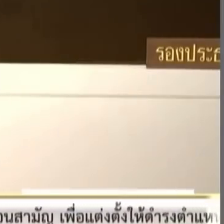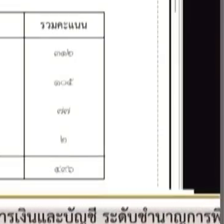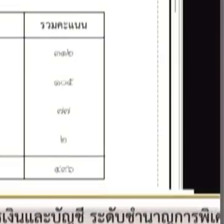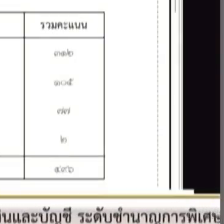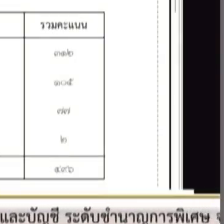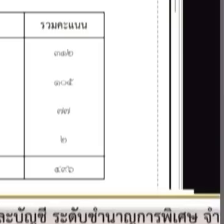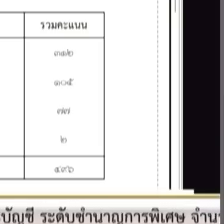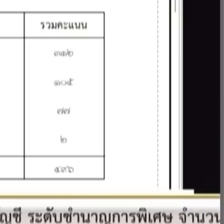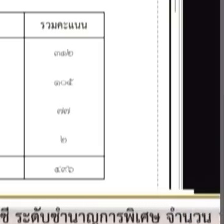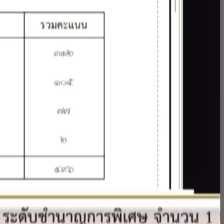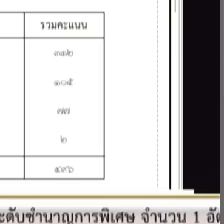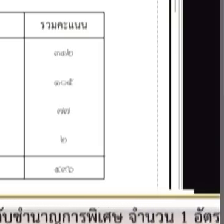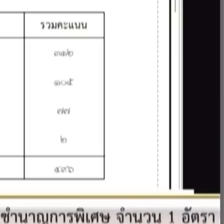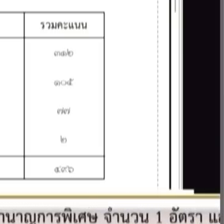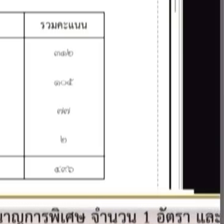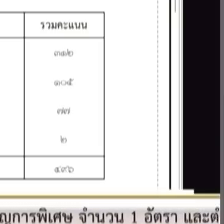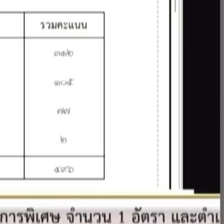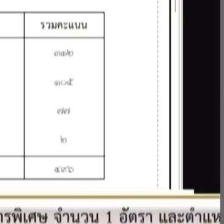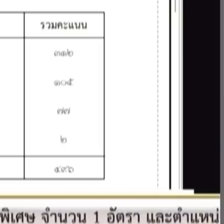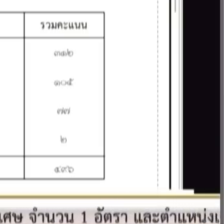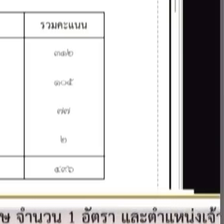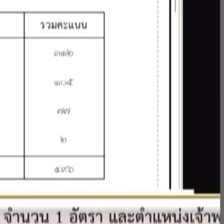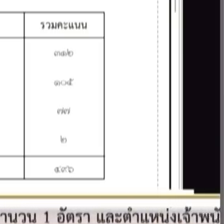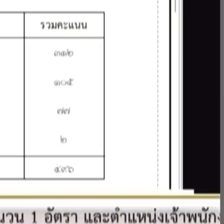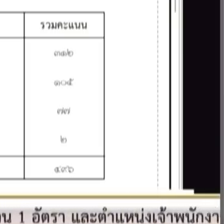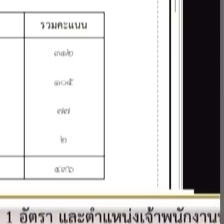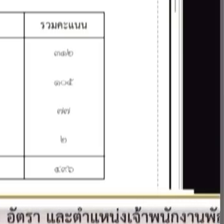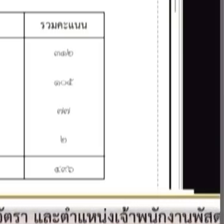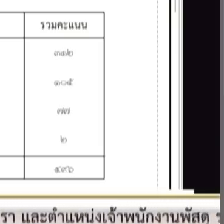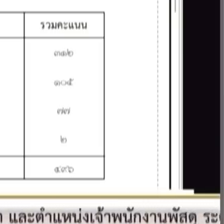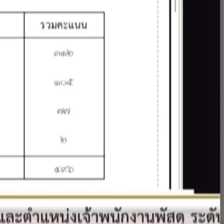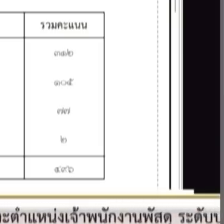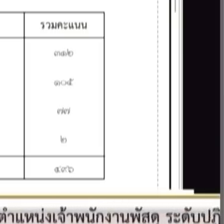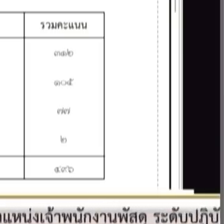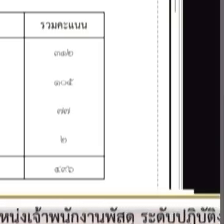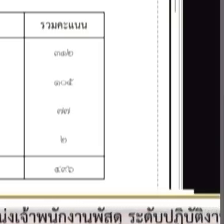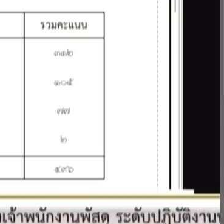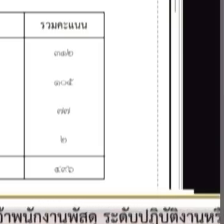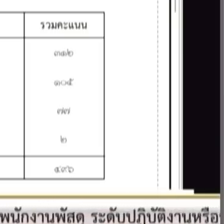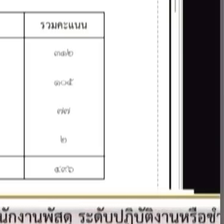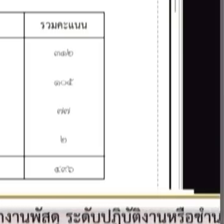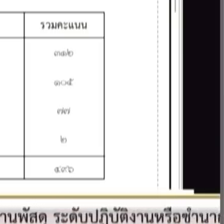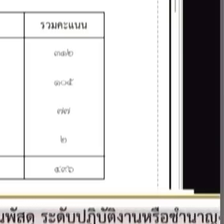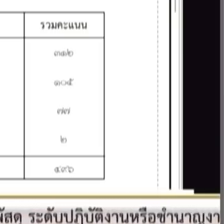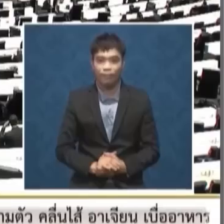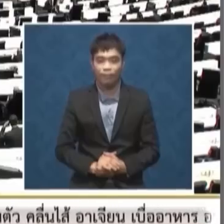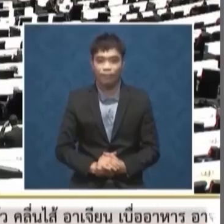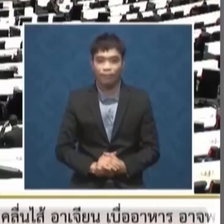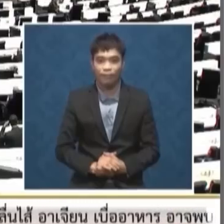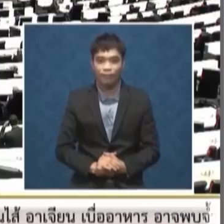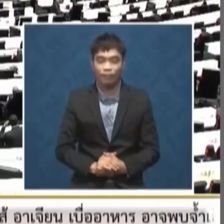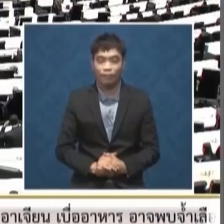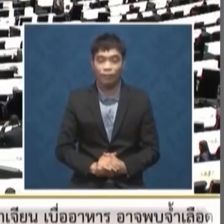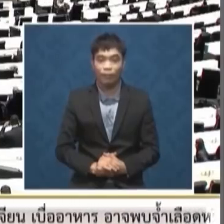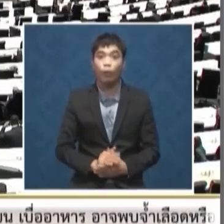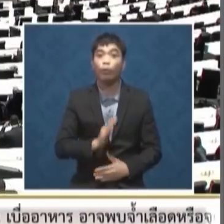นี้คุยกันทุกวันเลยเหรอ มันก็เจอกันก็คุยกันนะครับมันก็ยังไม่มีอะไรแต่มันจะมีวันประชุมวันที่13นะครับสว.